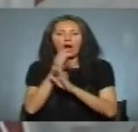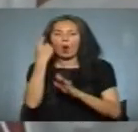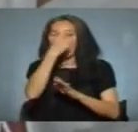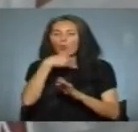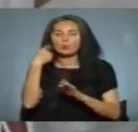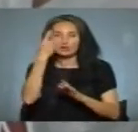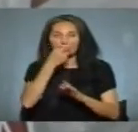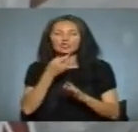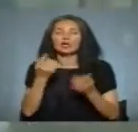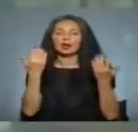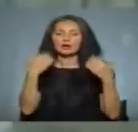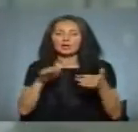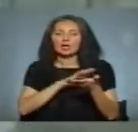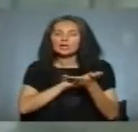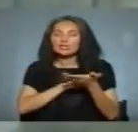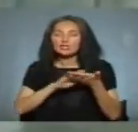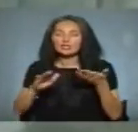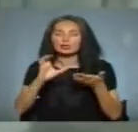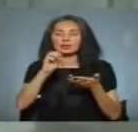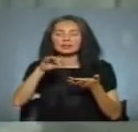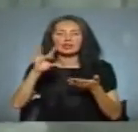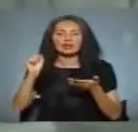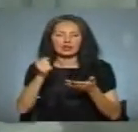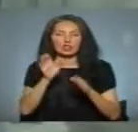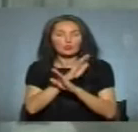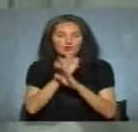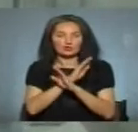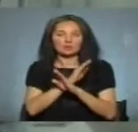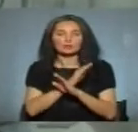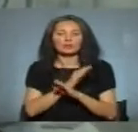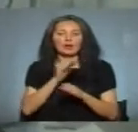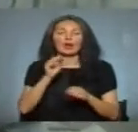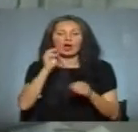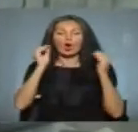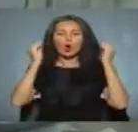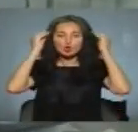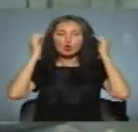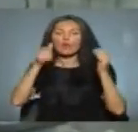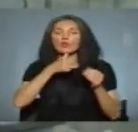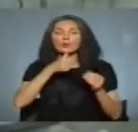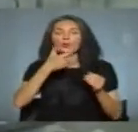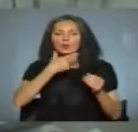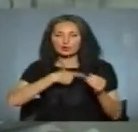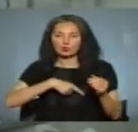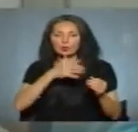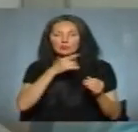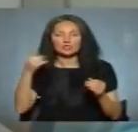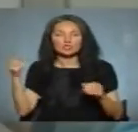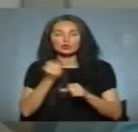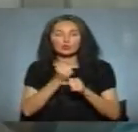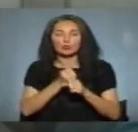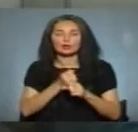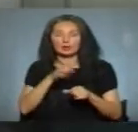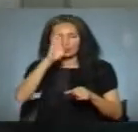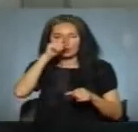очищеного стерильного повітря. Олег Ковальчук каже, шолом випробував на собі під час роботи. У ньому пропрацював 5 годин. Даний шолом